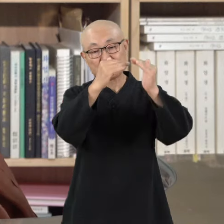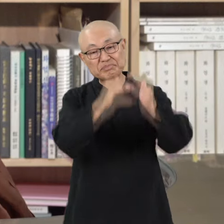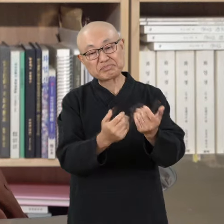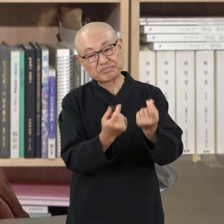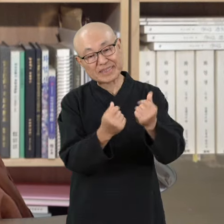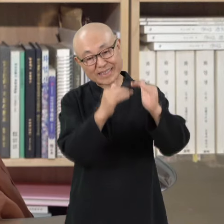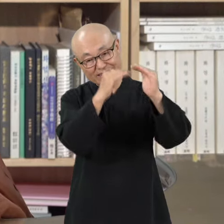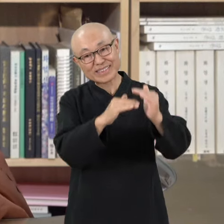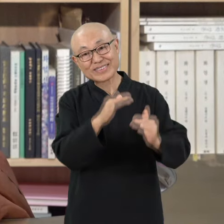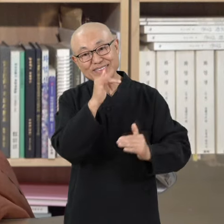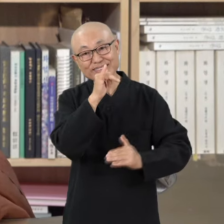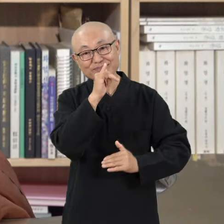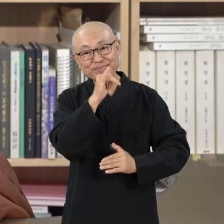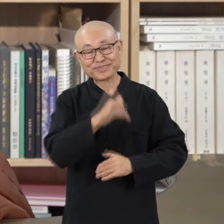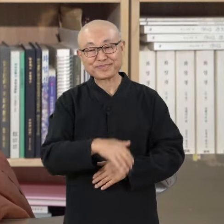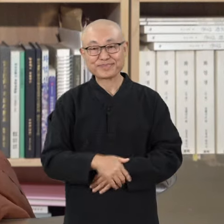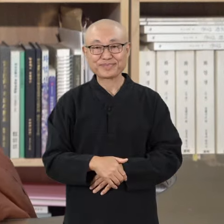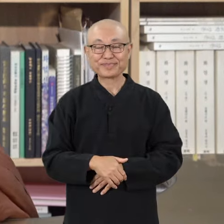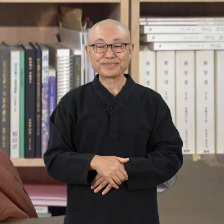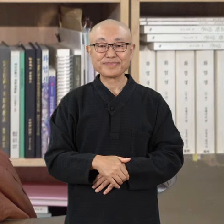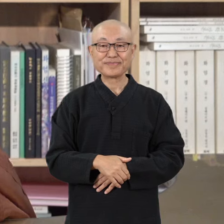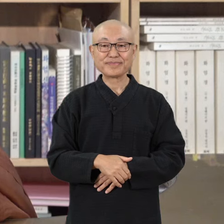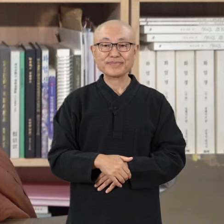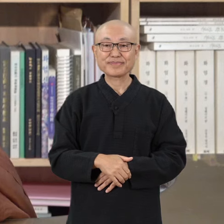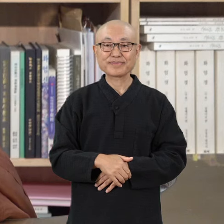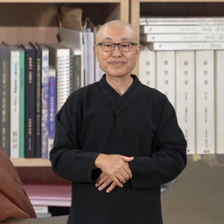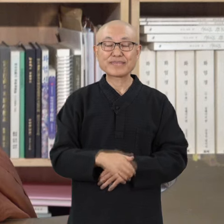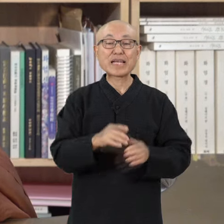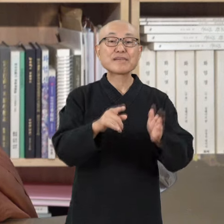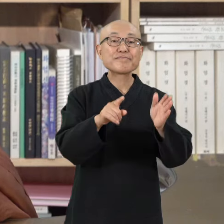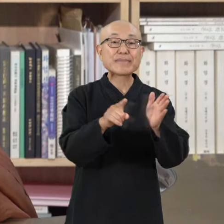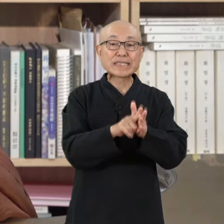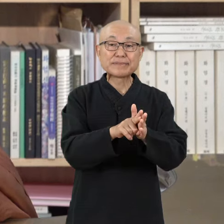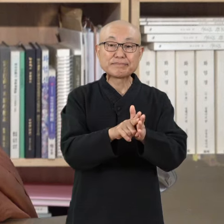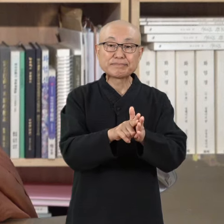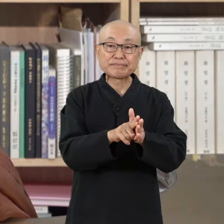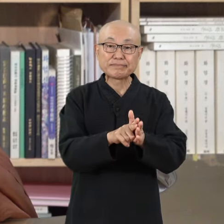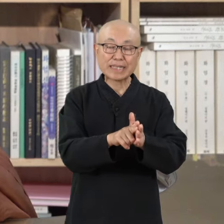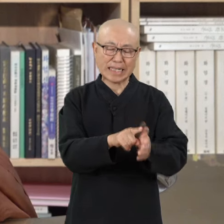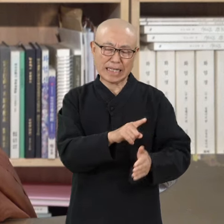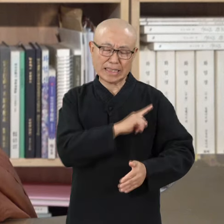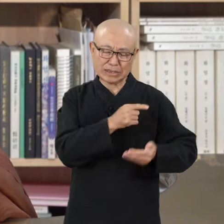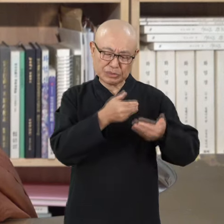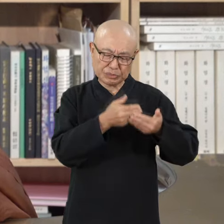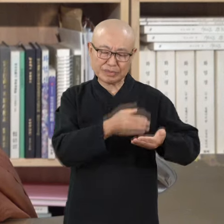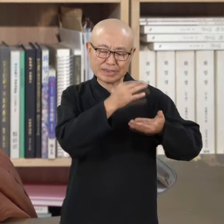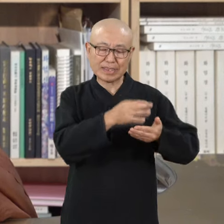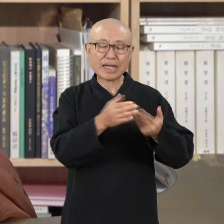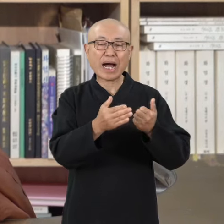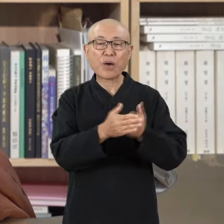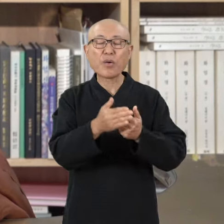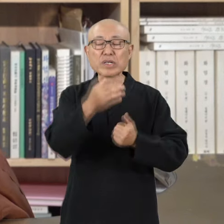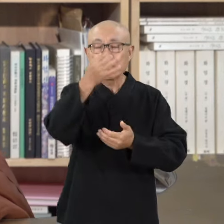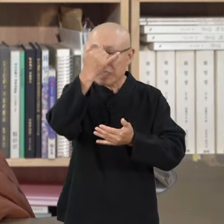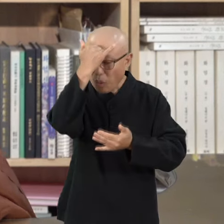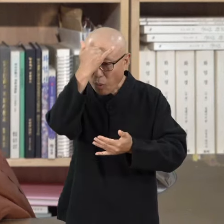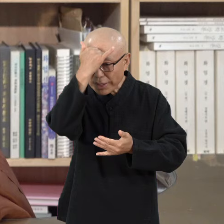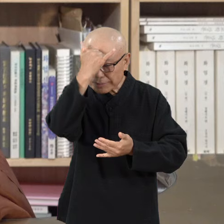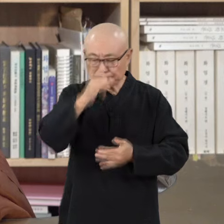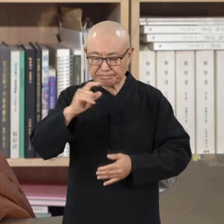비슷한 가르침이 있어요. 믿음이 으뜸가는 재산이고 덕행이 두터우면